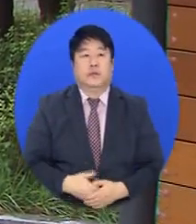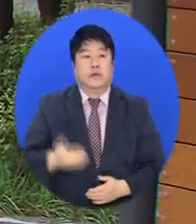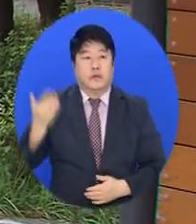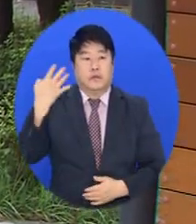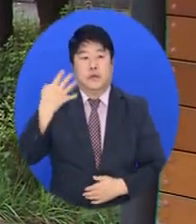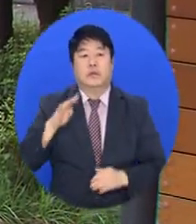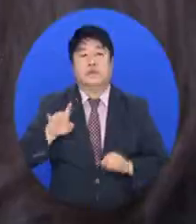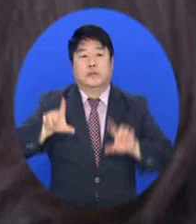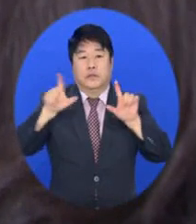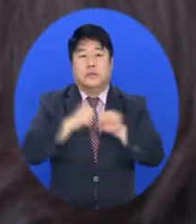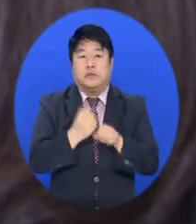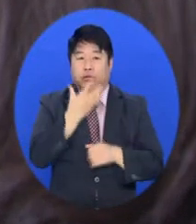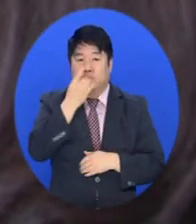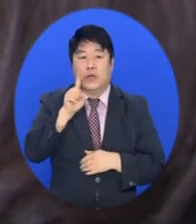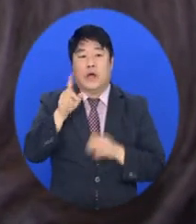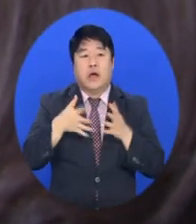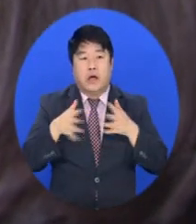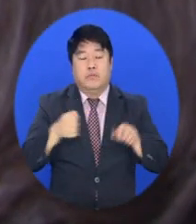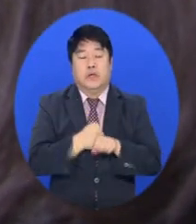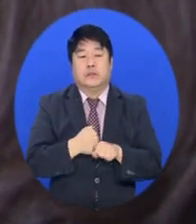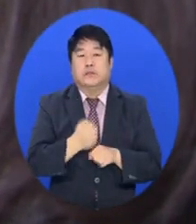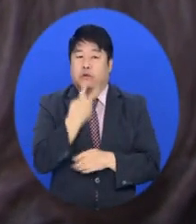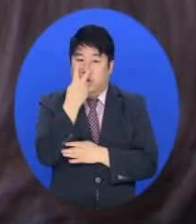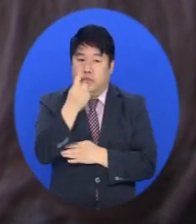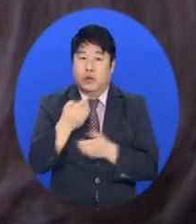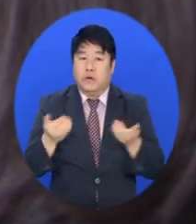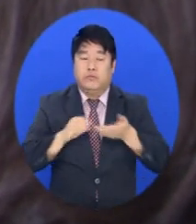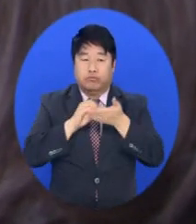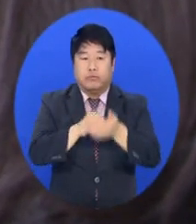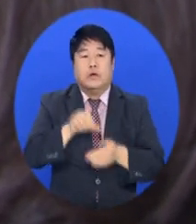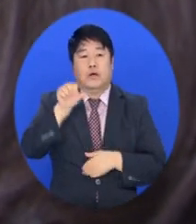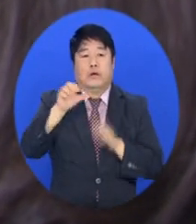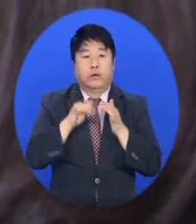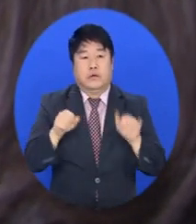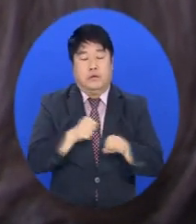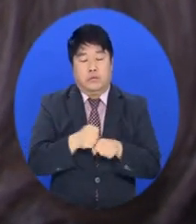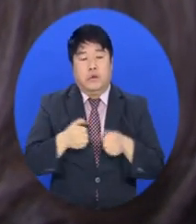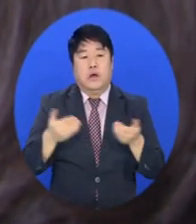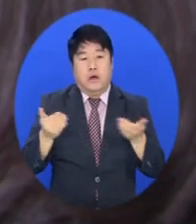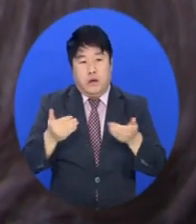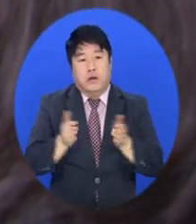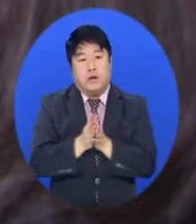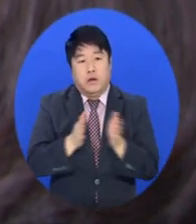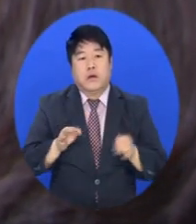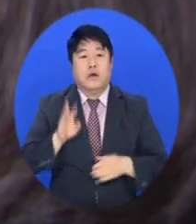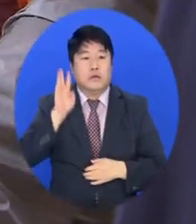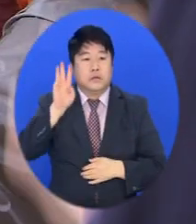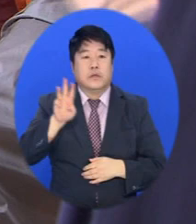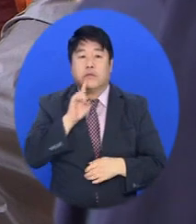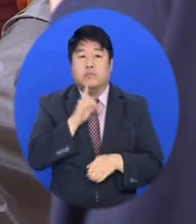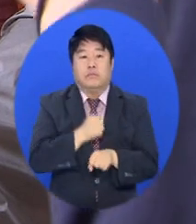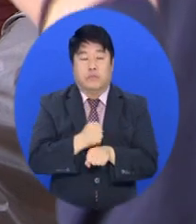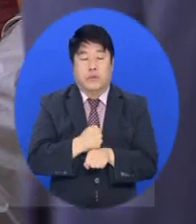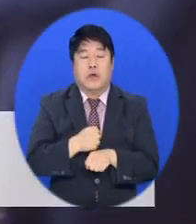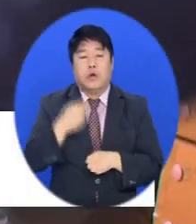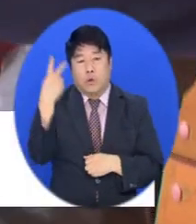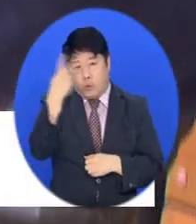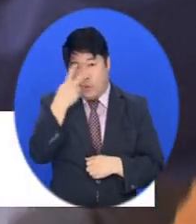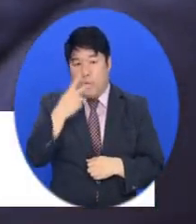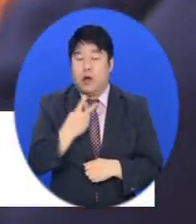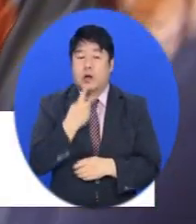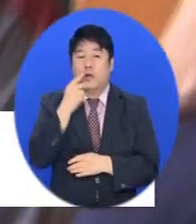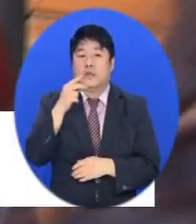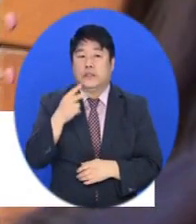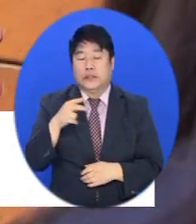지난 4일 순천의 한 아파트 경비원으로 취직한 A씨. 출근 사흘 만인 8일 오후 관리소장의 호출을